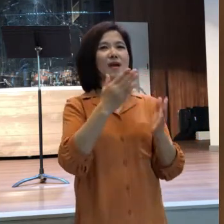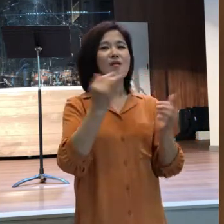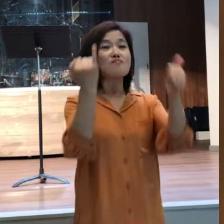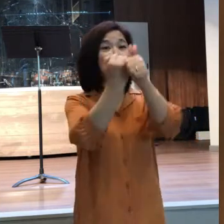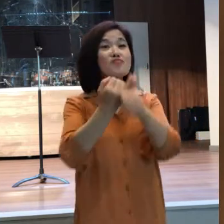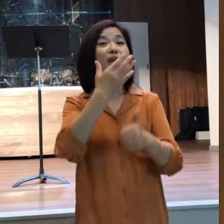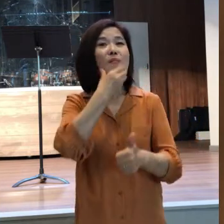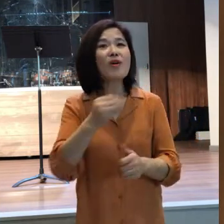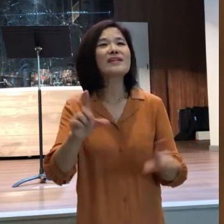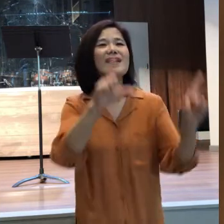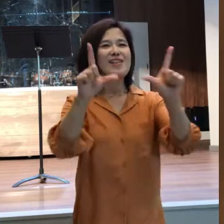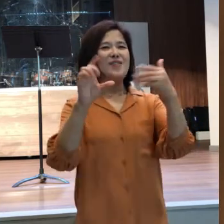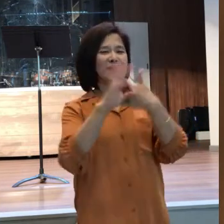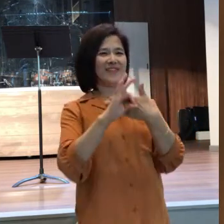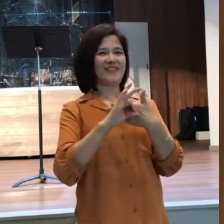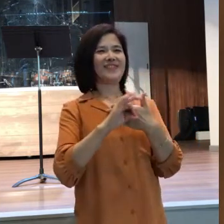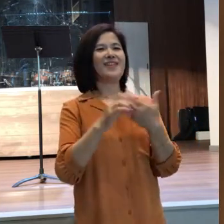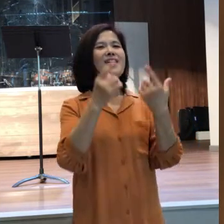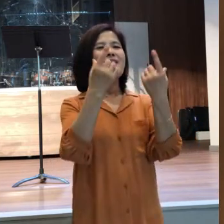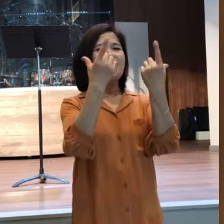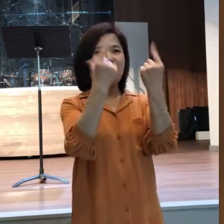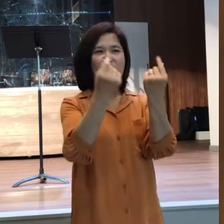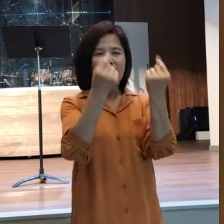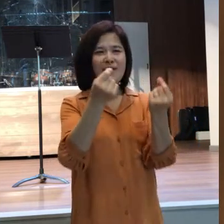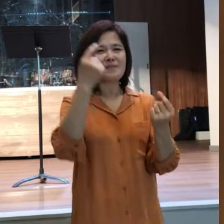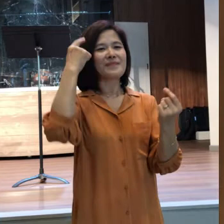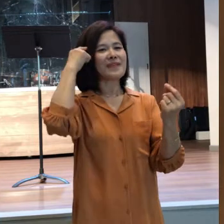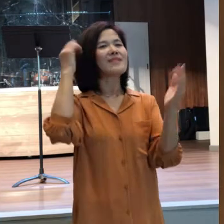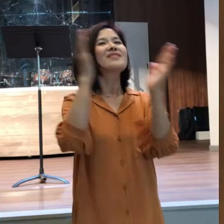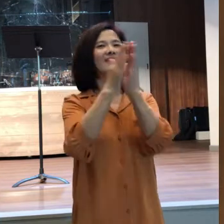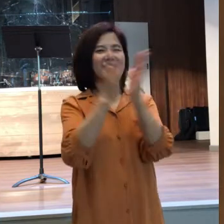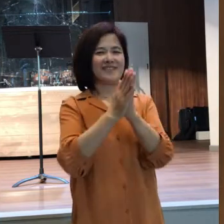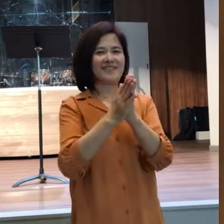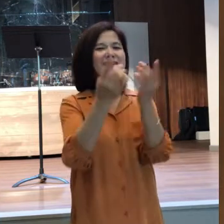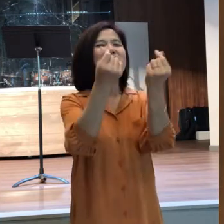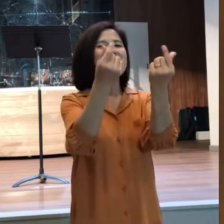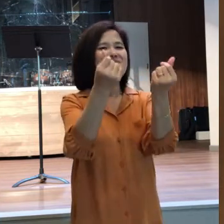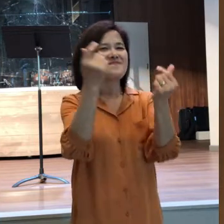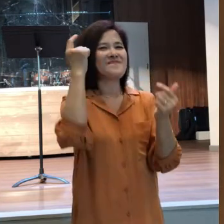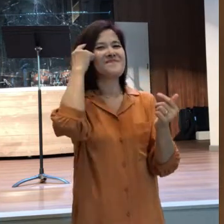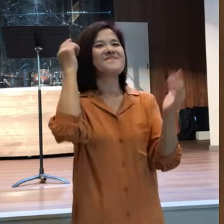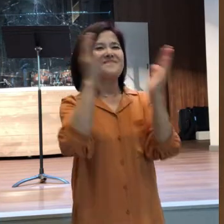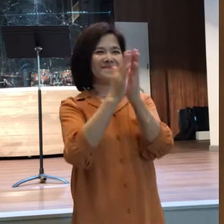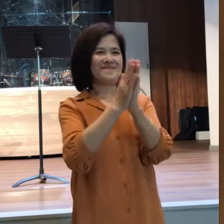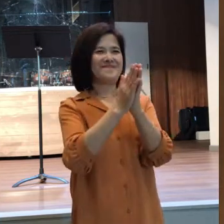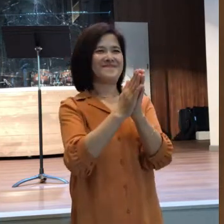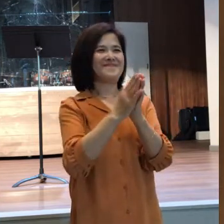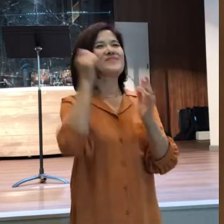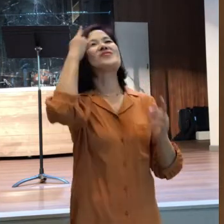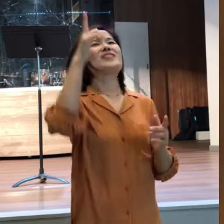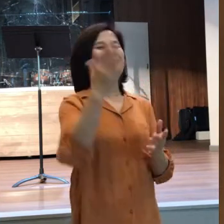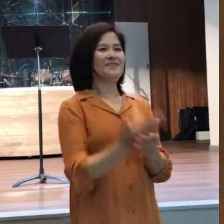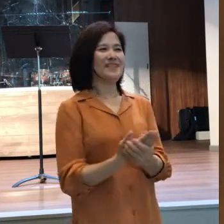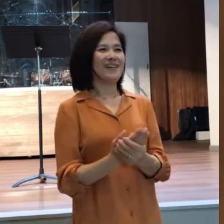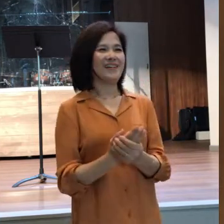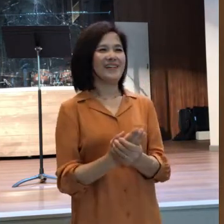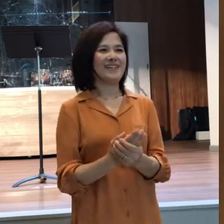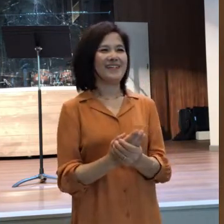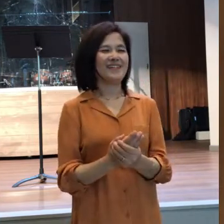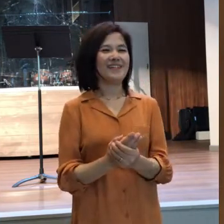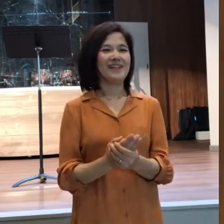행복하게 하려면 공감 능력이 뛰어나야 돼요. 공감 능력이. 그래서